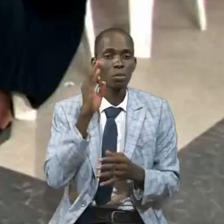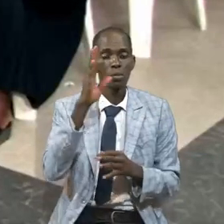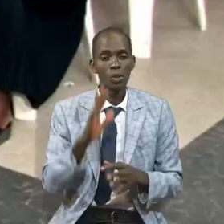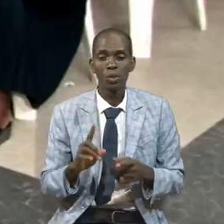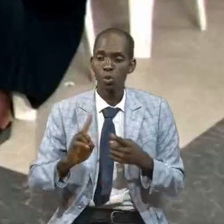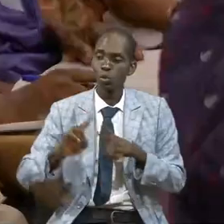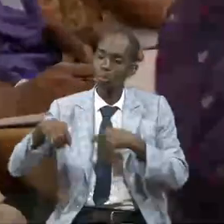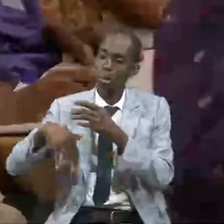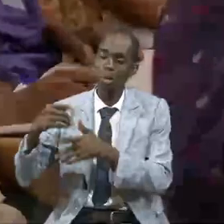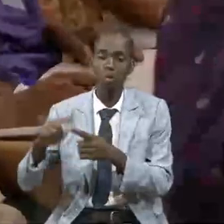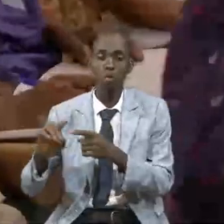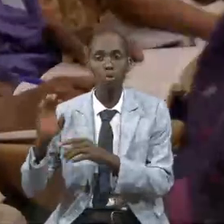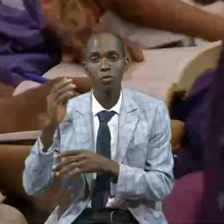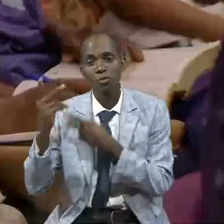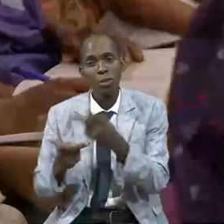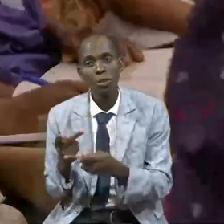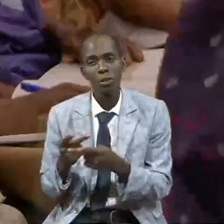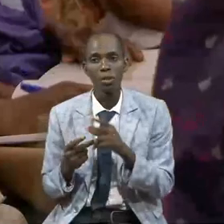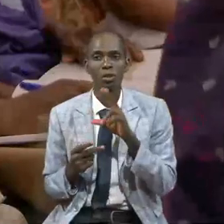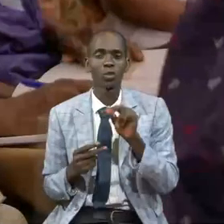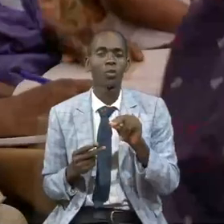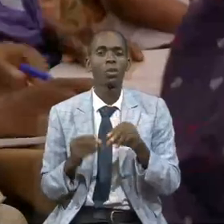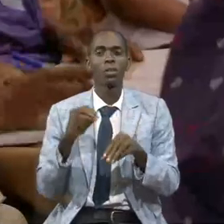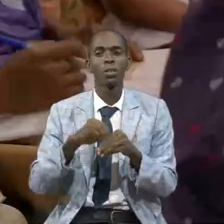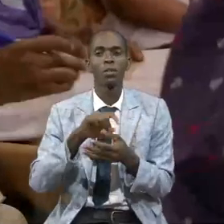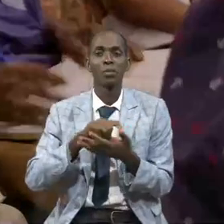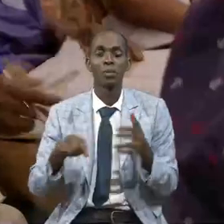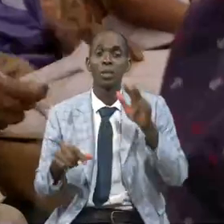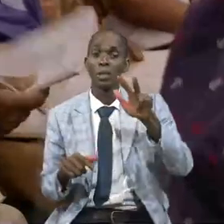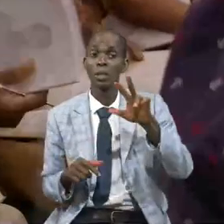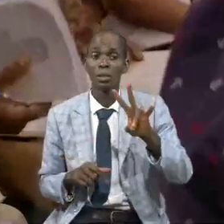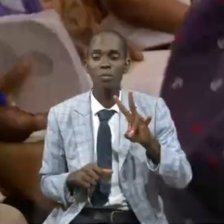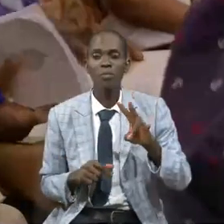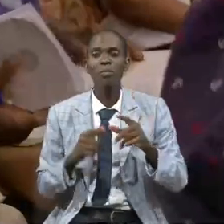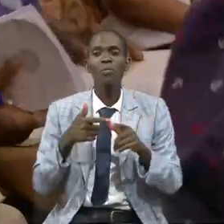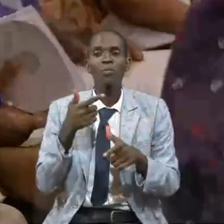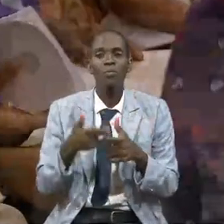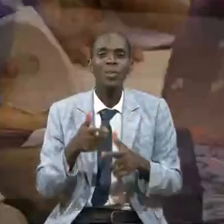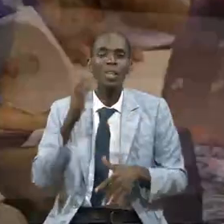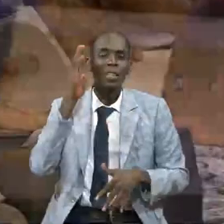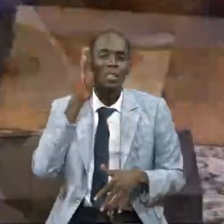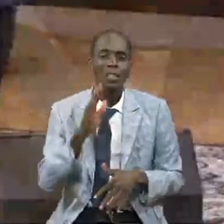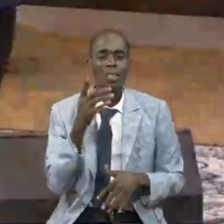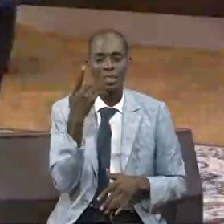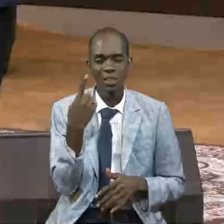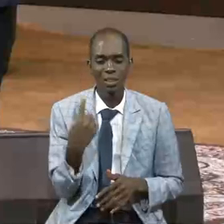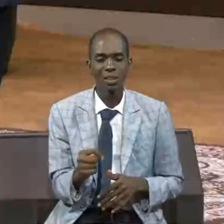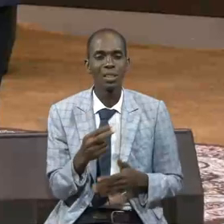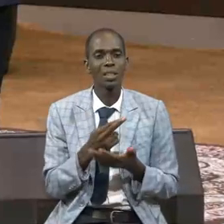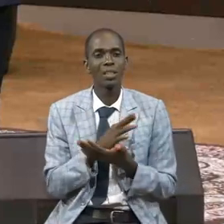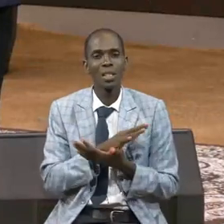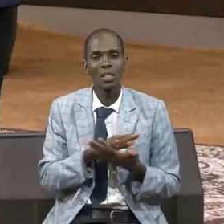chose? Voyons le verset 37. Les justes lui